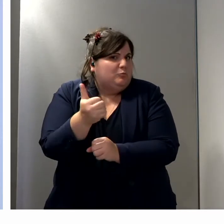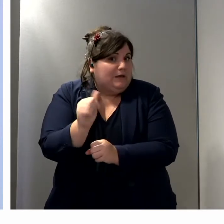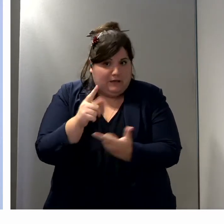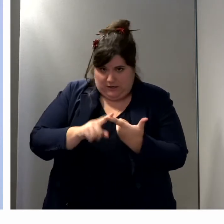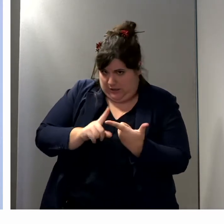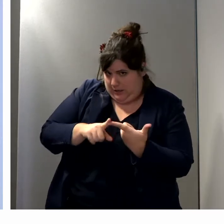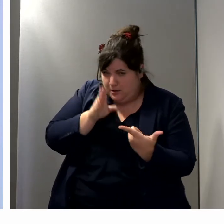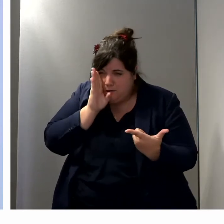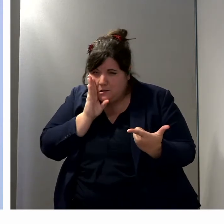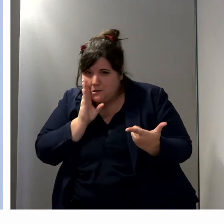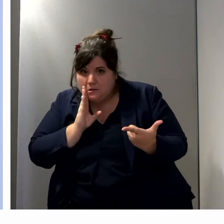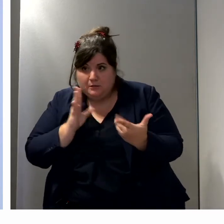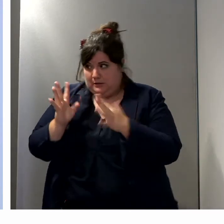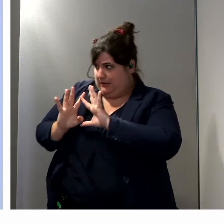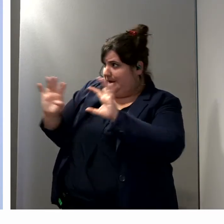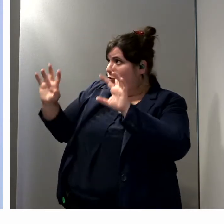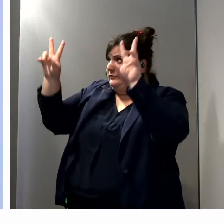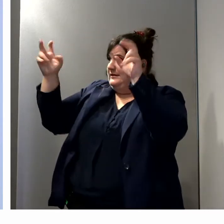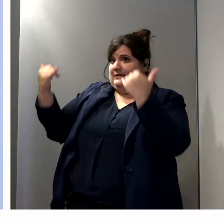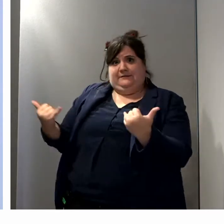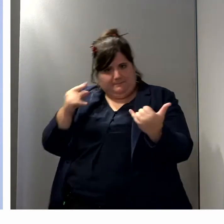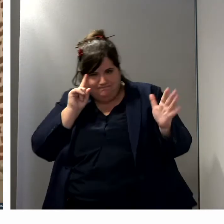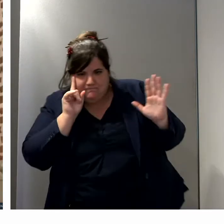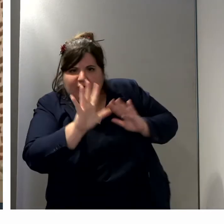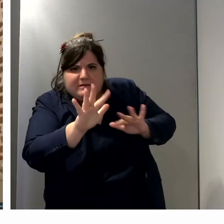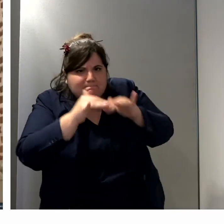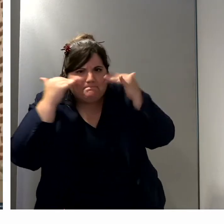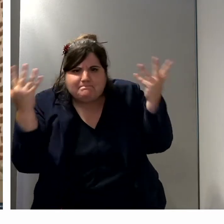ce que cet intitulé vous inspire?